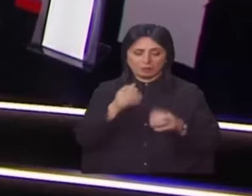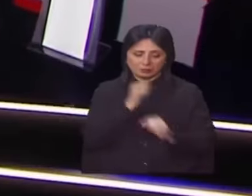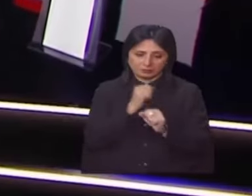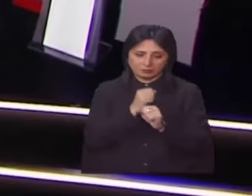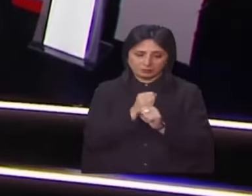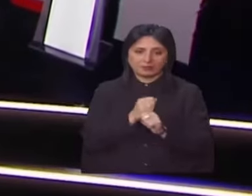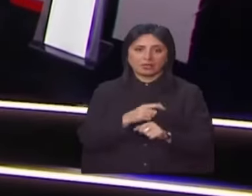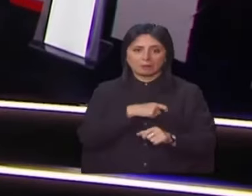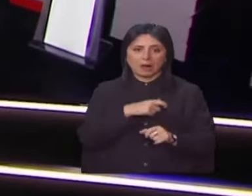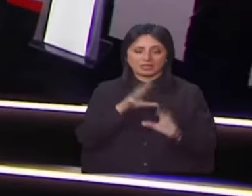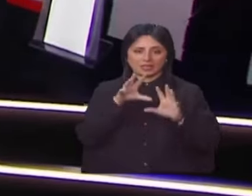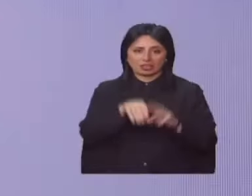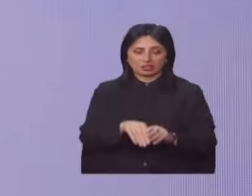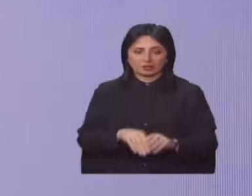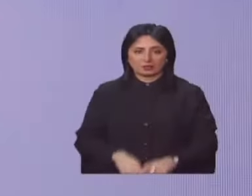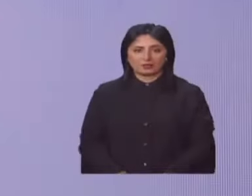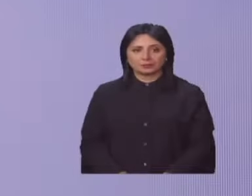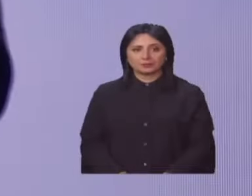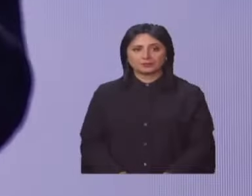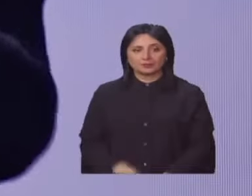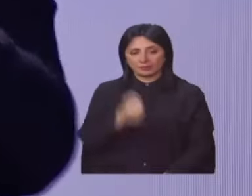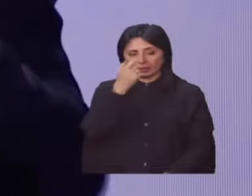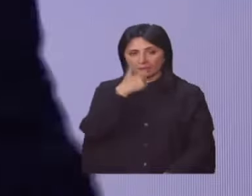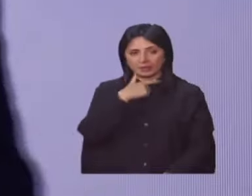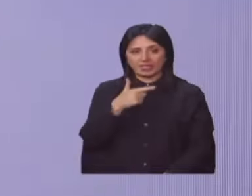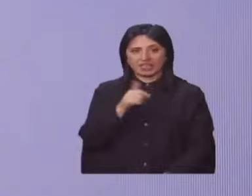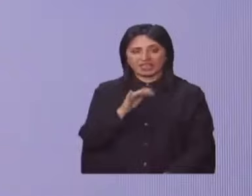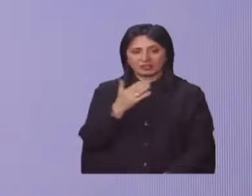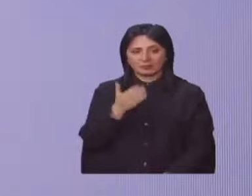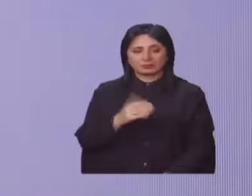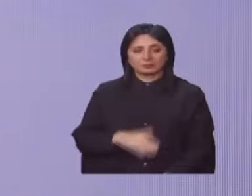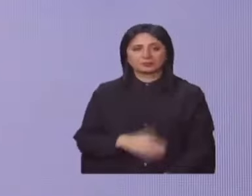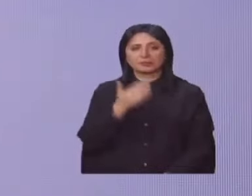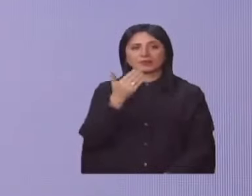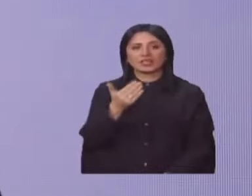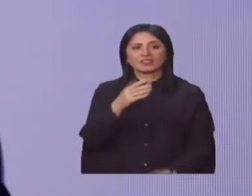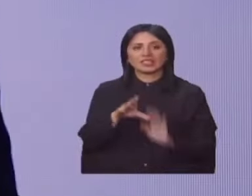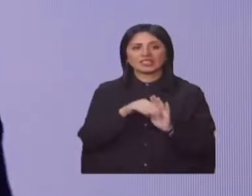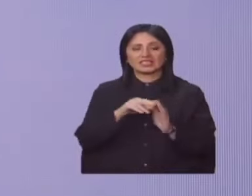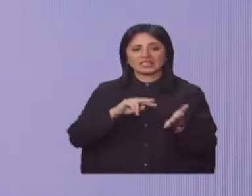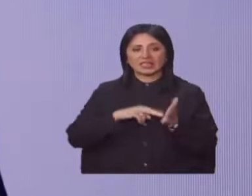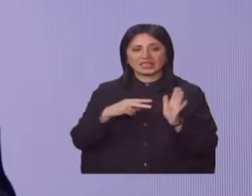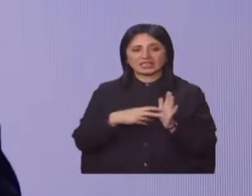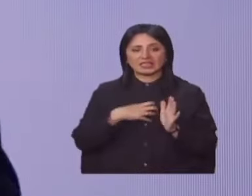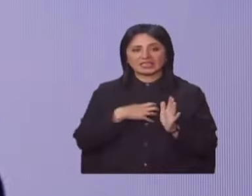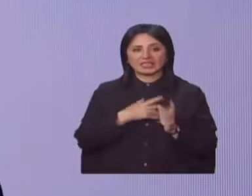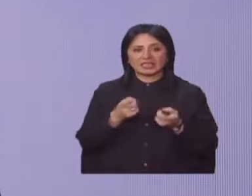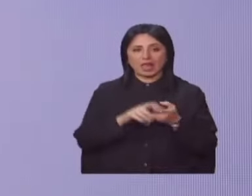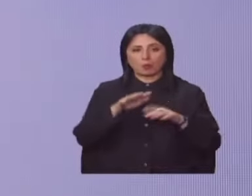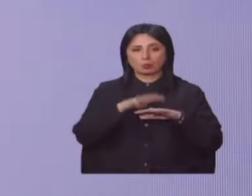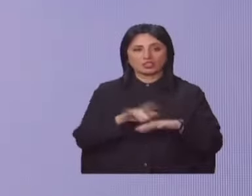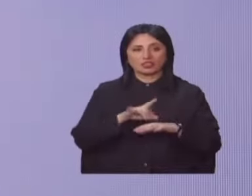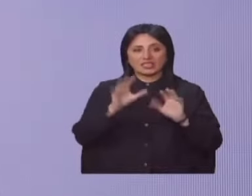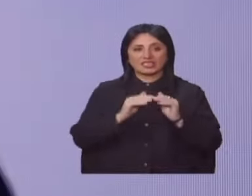მანდატი შევდეთ მომდევნო პარლამენტში. კი ბატონო, მადლობა ბატონო ალექსანდრე, ბატონო გივი. თქვენი საარჩევნო სტრატეგია ძირითადად ეფუძნება იმას,